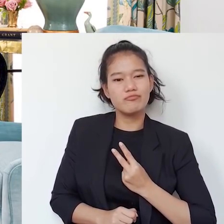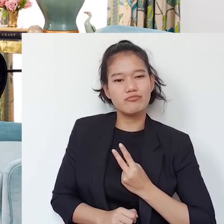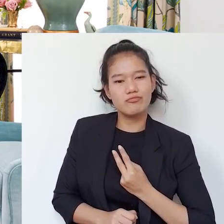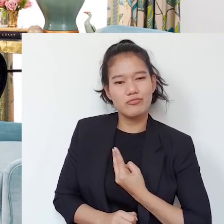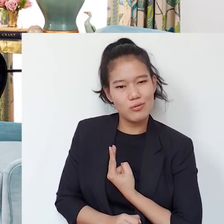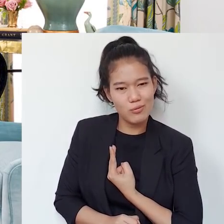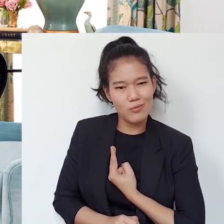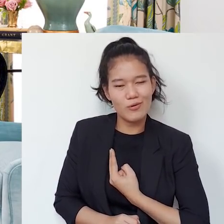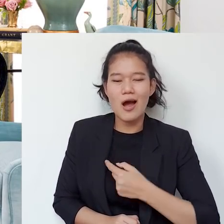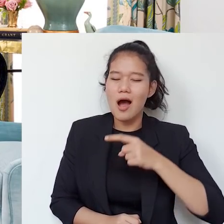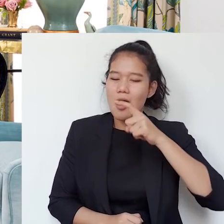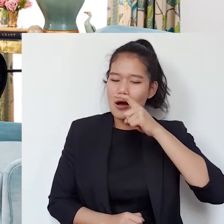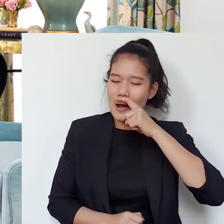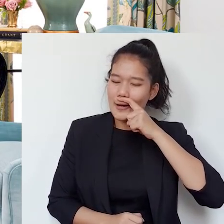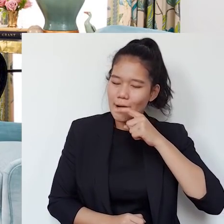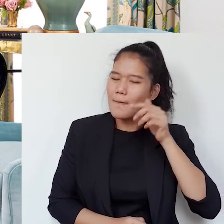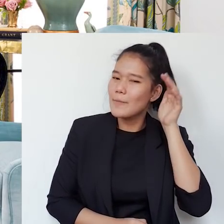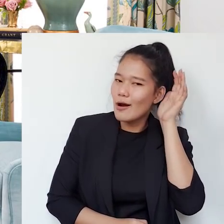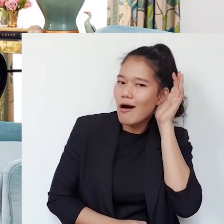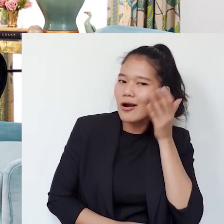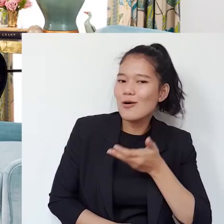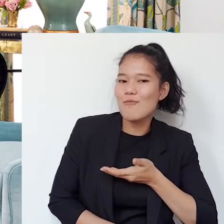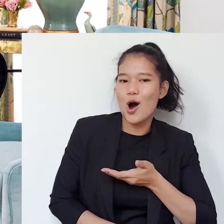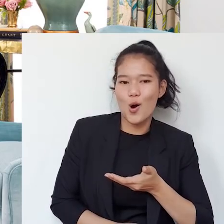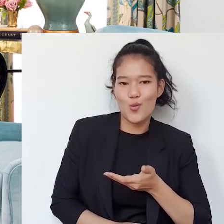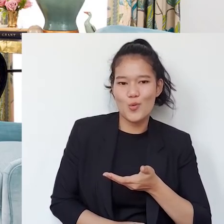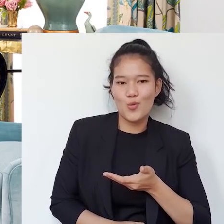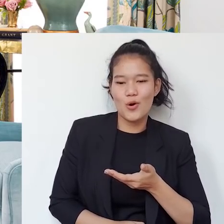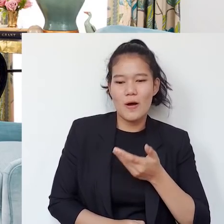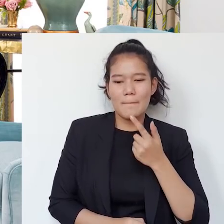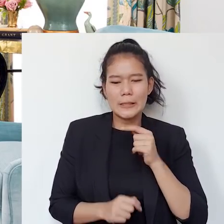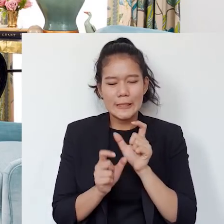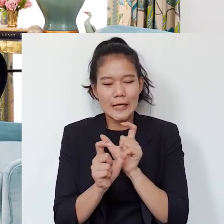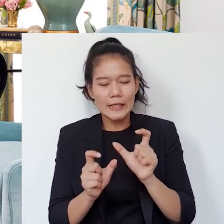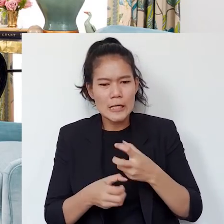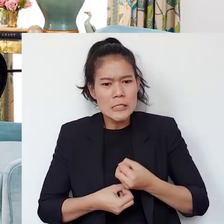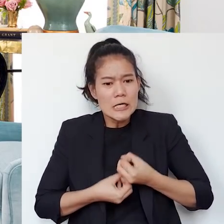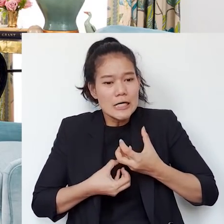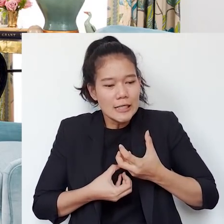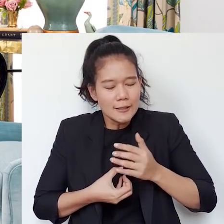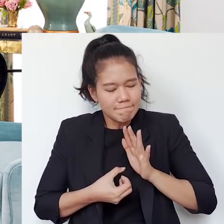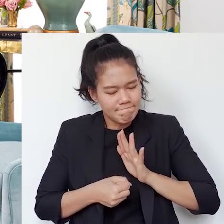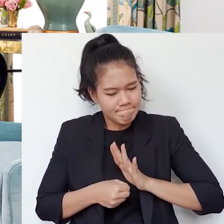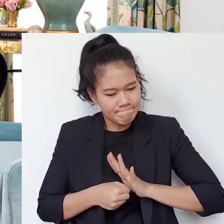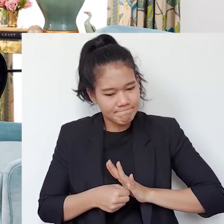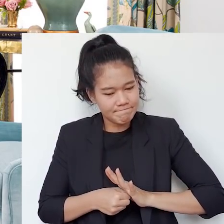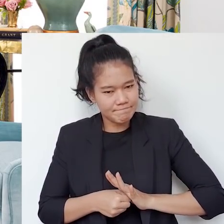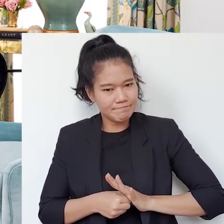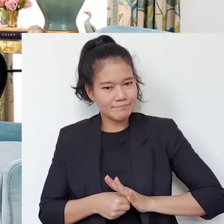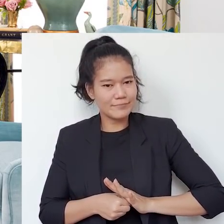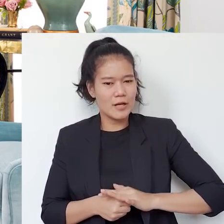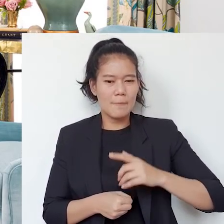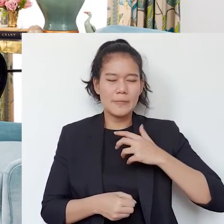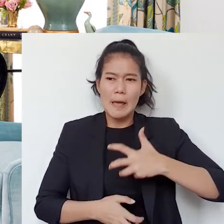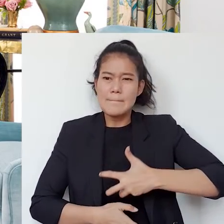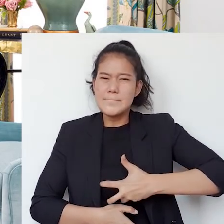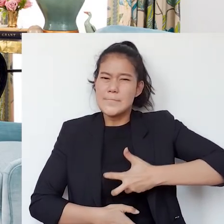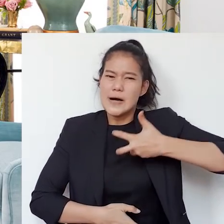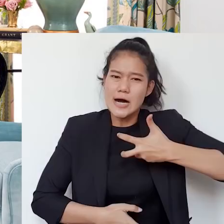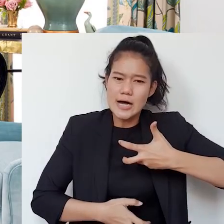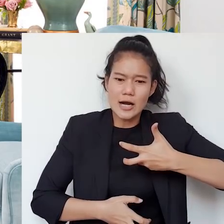yang mendengar. Ia menjadi ayah yang lebih menahan perkataan. Ia menjadi ayah yang tidak meluapkan kemarahan